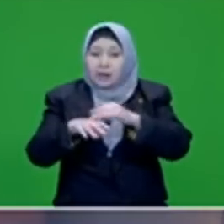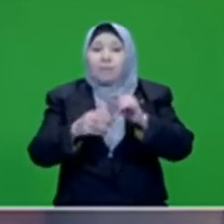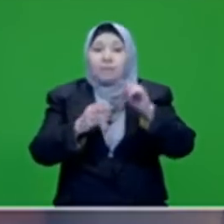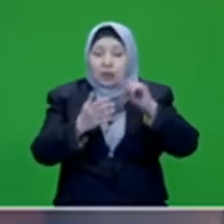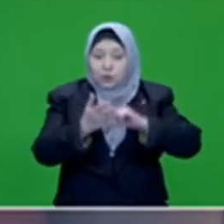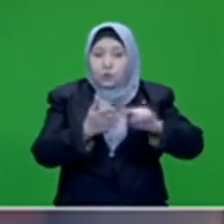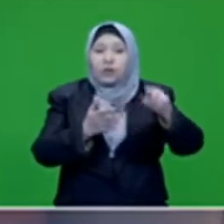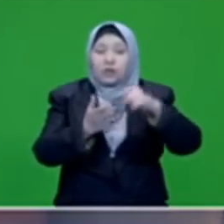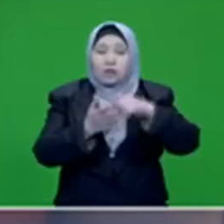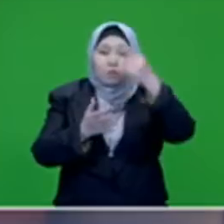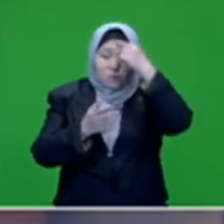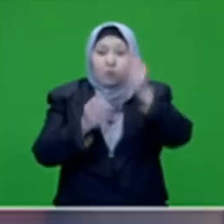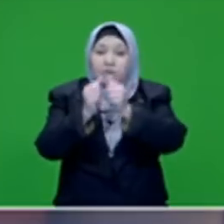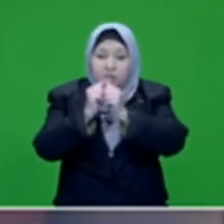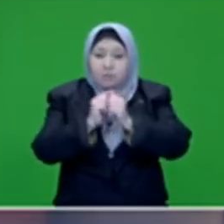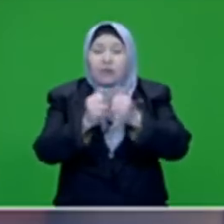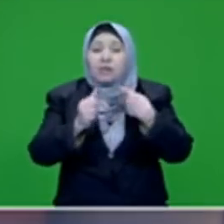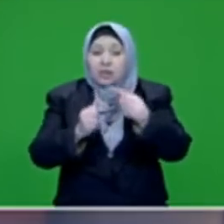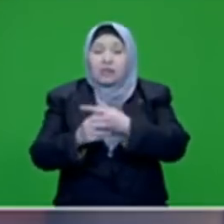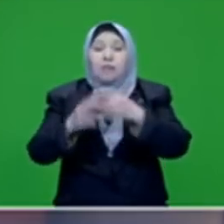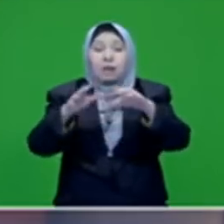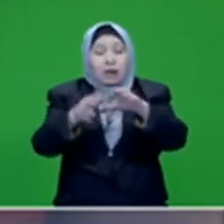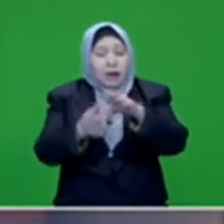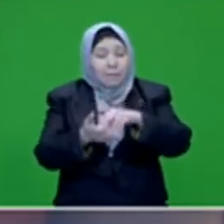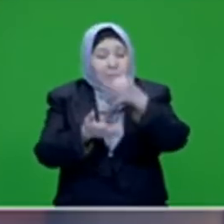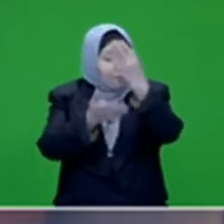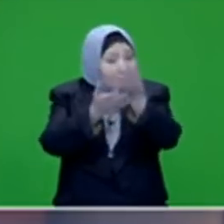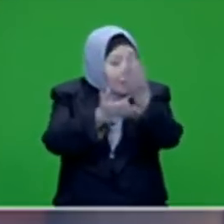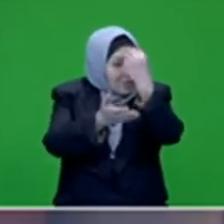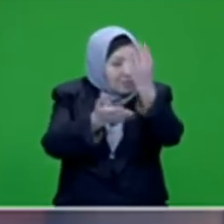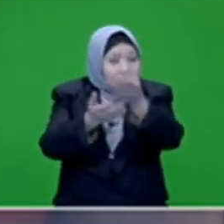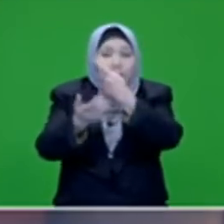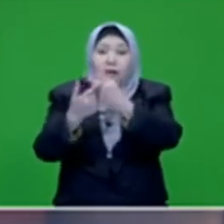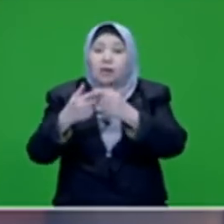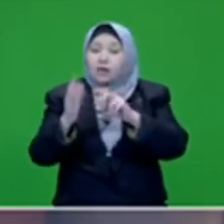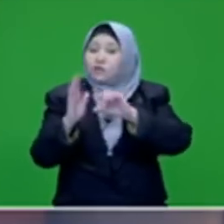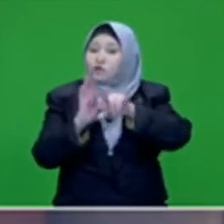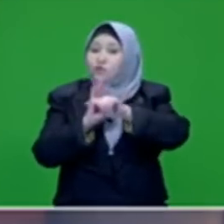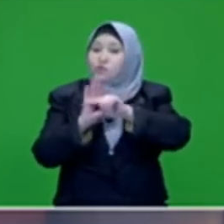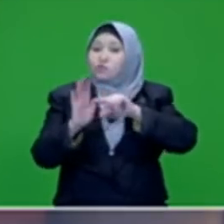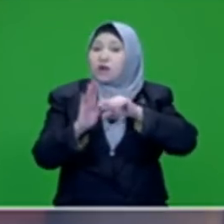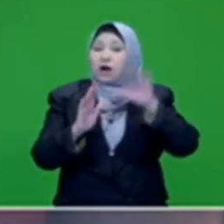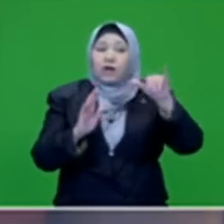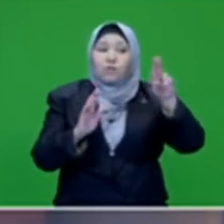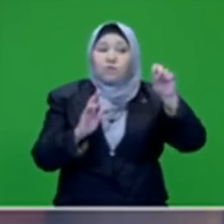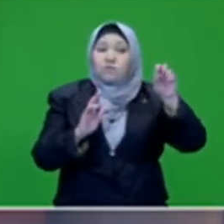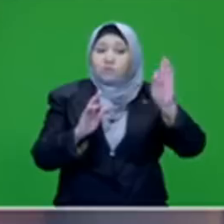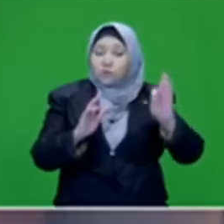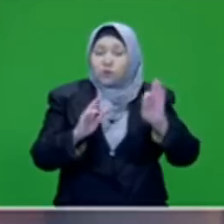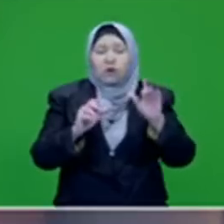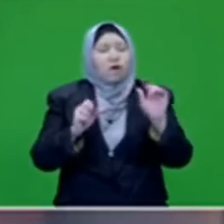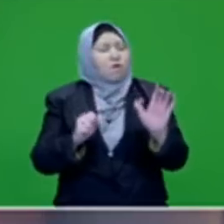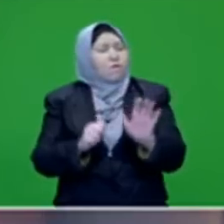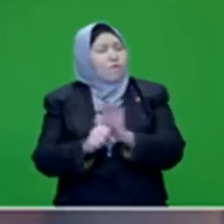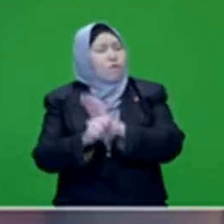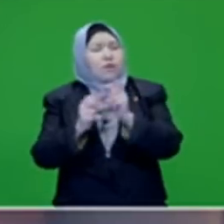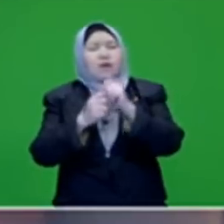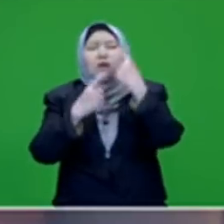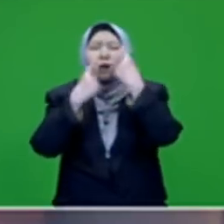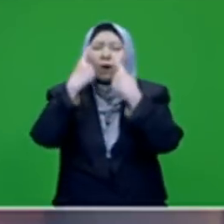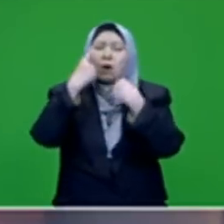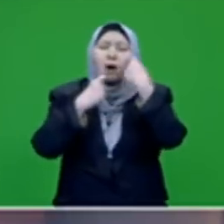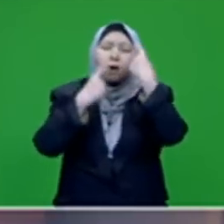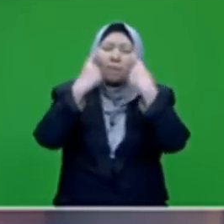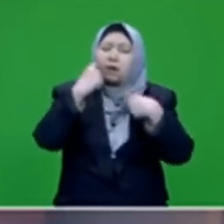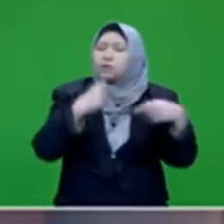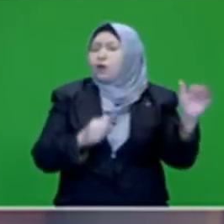ini untuk sama-sama kita mengambil pelajaran daripada surah Yusuf, surah yang penuh dengan air mata, surah